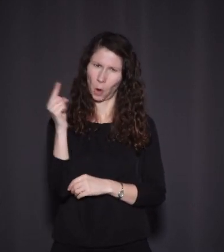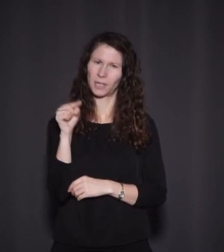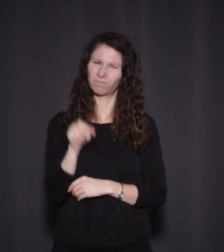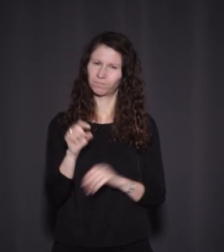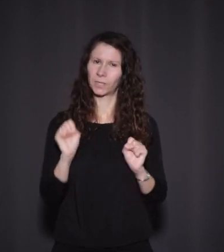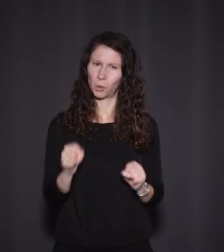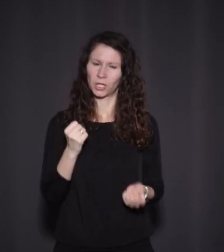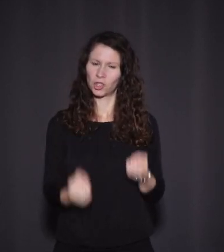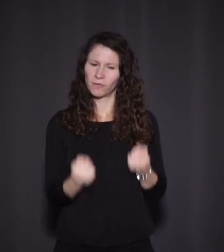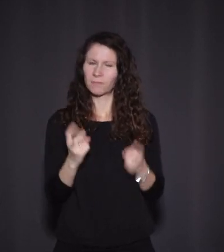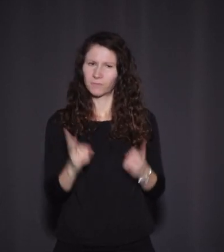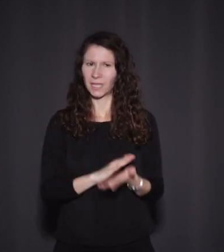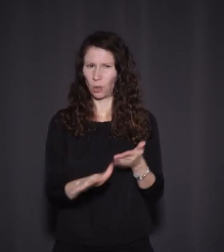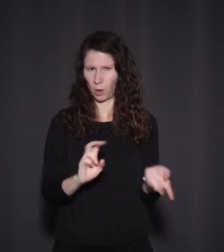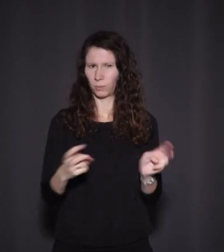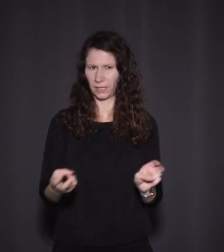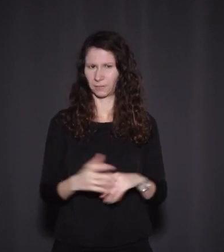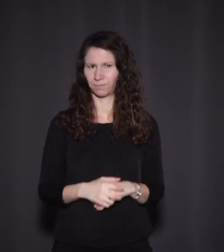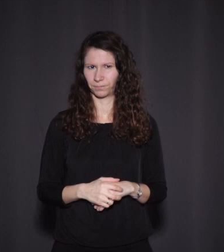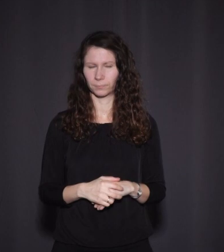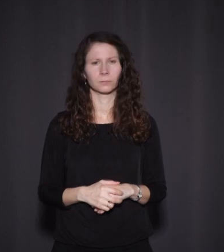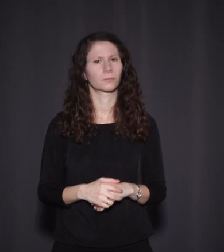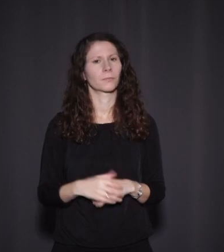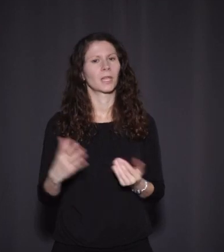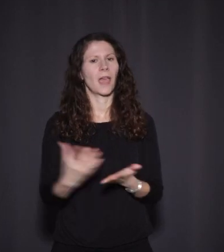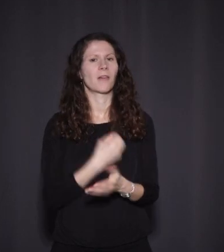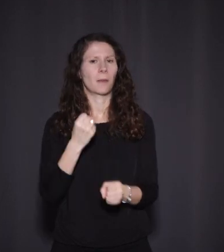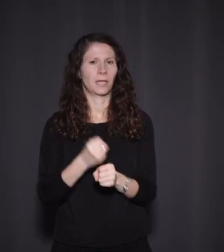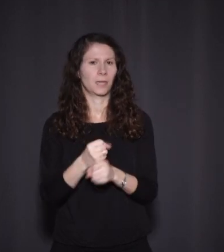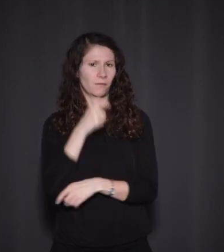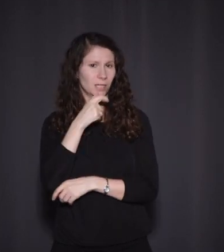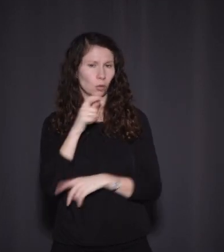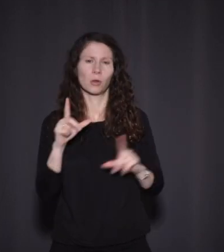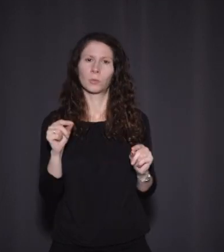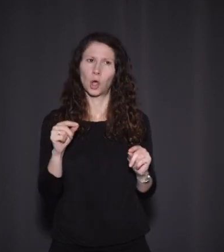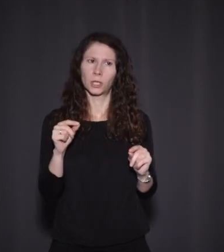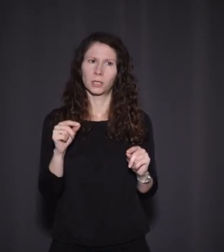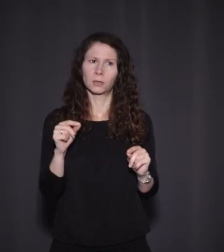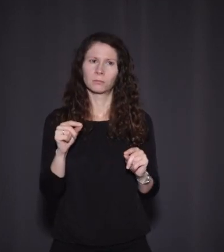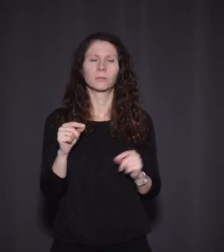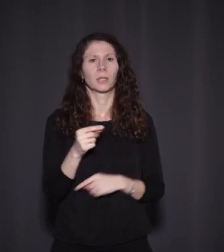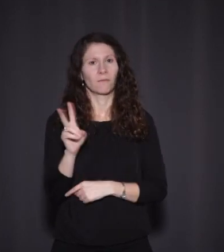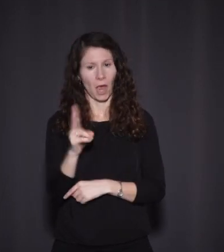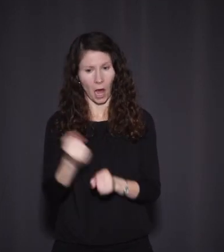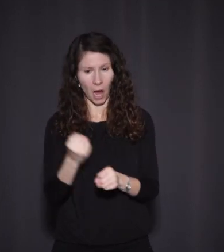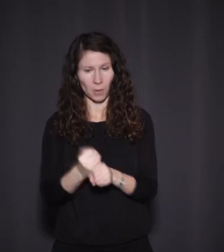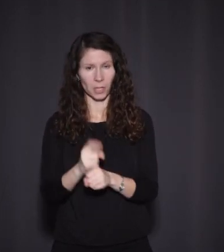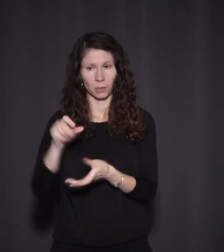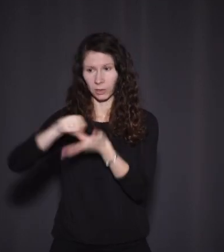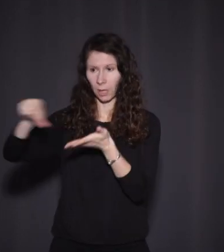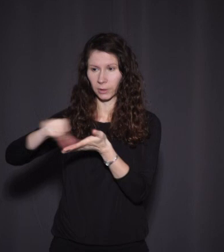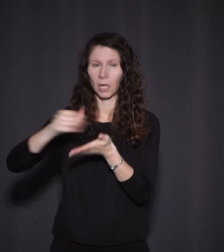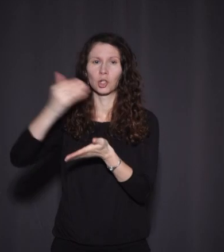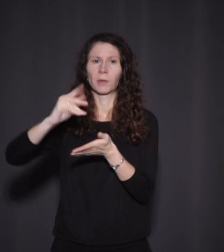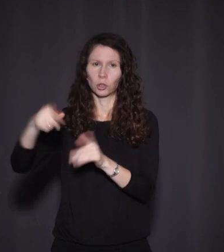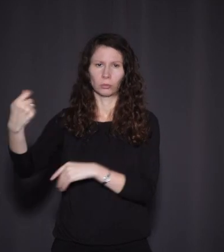eine vernünftige Umsetzung hinzukriegen. Also Erwerbstätigenversicherung heißt, alle diejenigen, die arbeiten, was einzahlen, sollen auch später was bekommen. Man